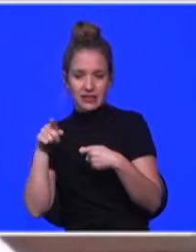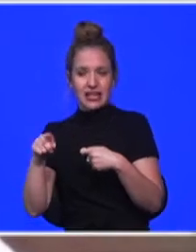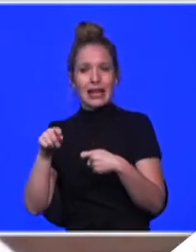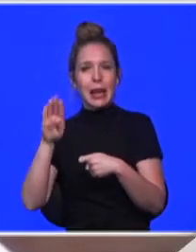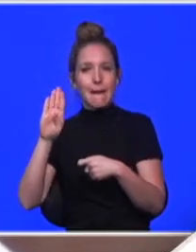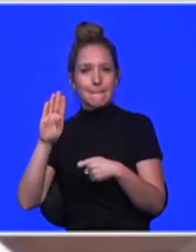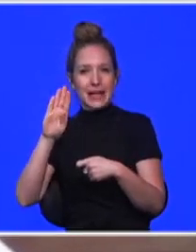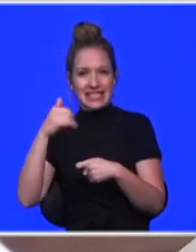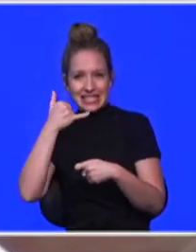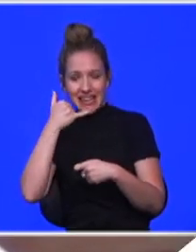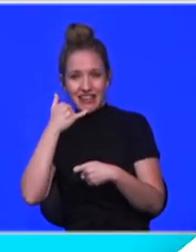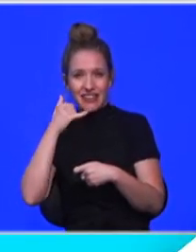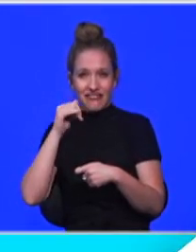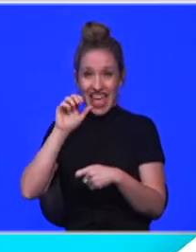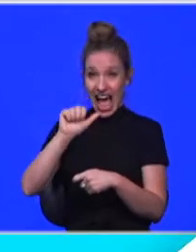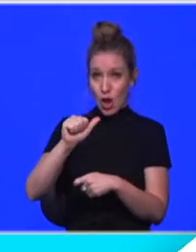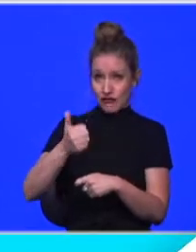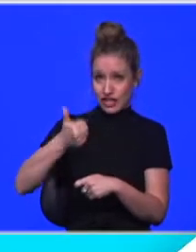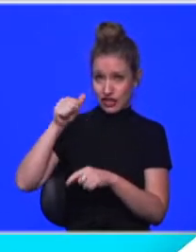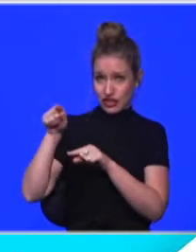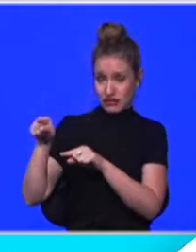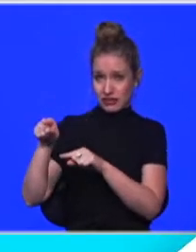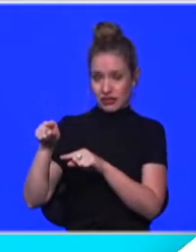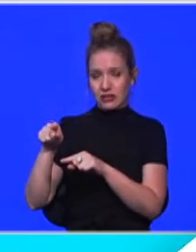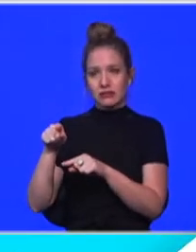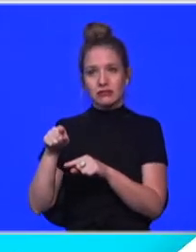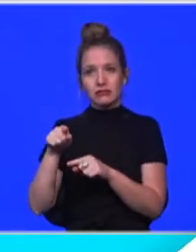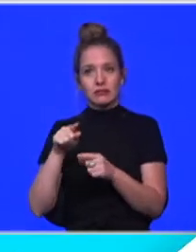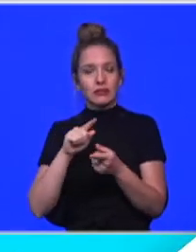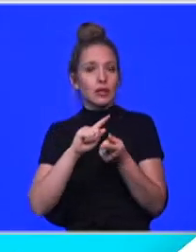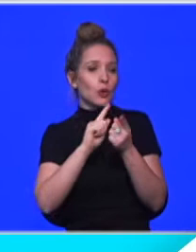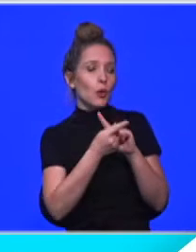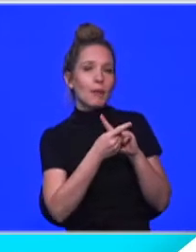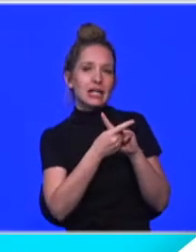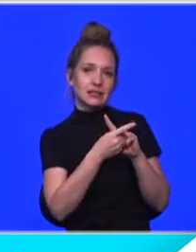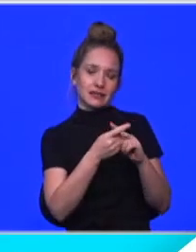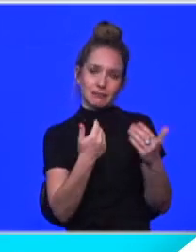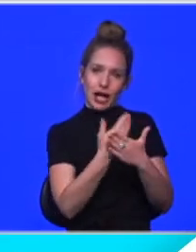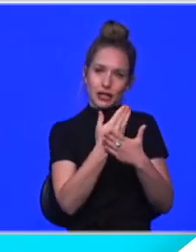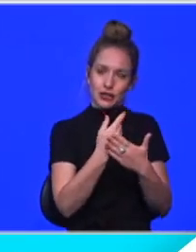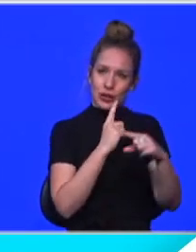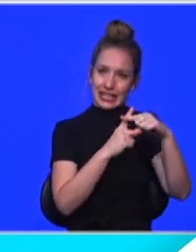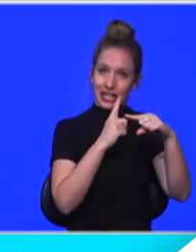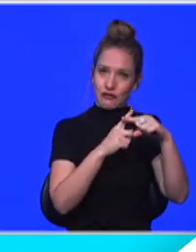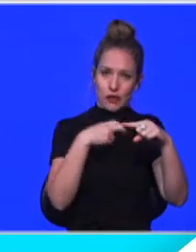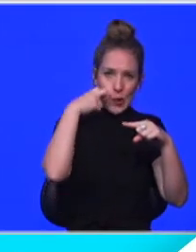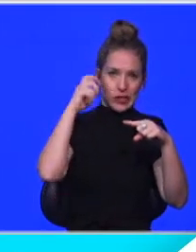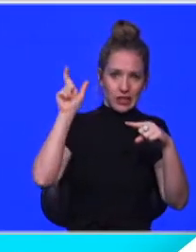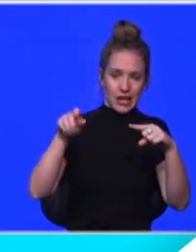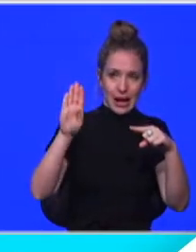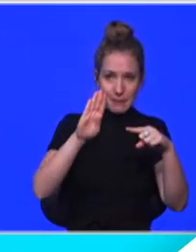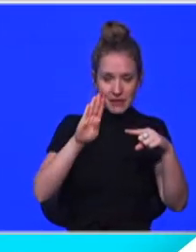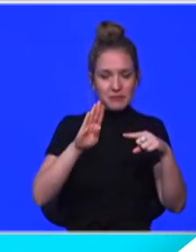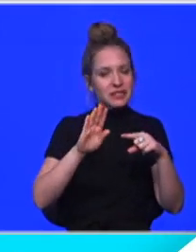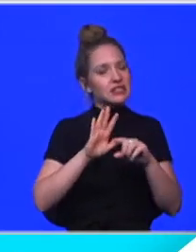בפרט, על מול איזושהי הטיית סיקור חיובית באתר וואלה לראש הממשלה, היחידים שיכולים לעשות את זה זה עדי המדינה,